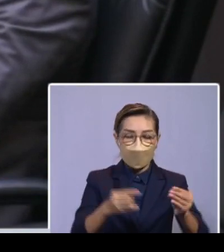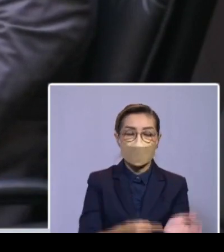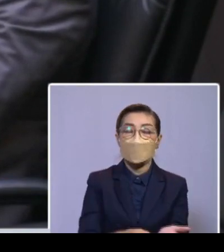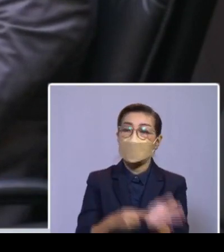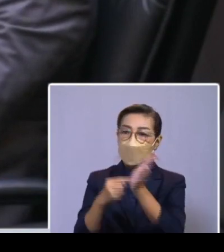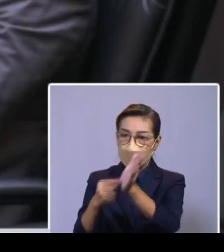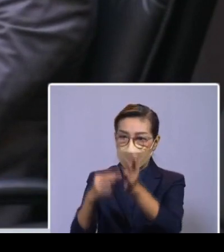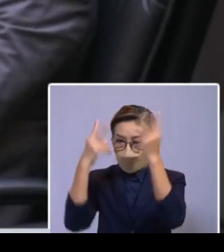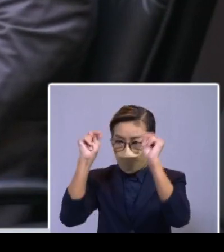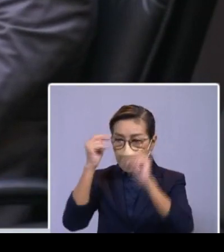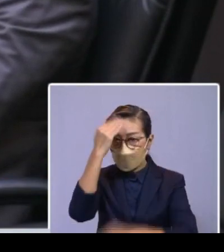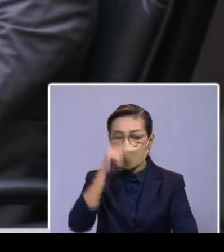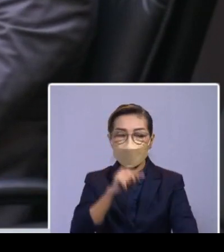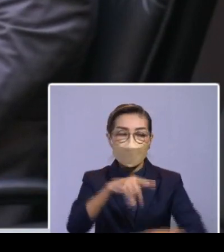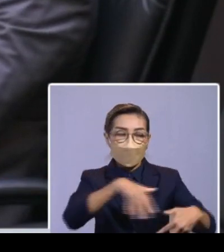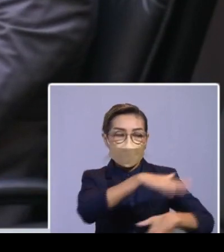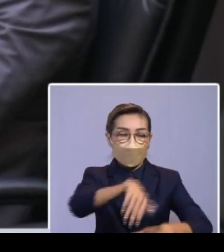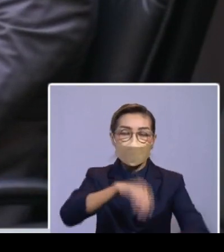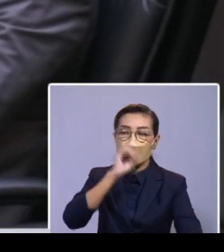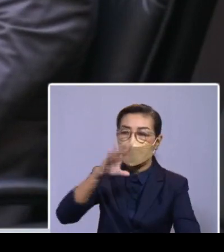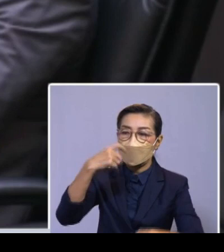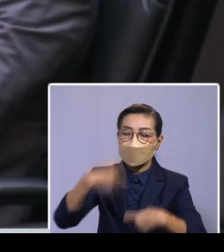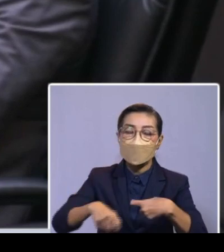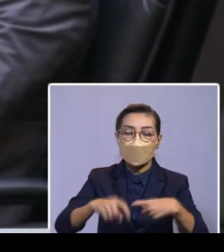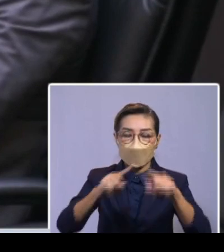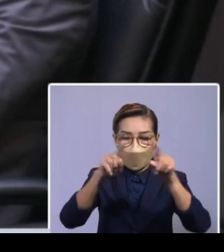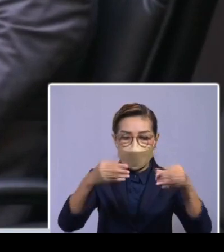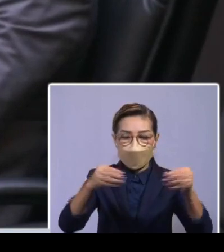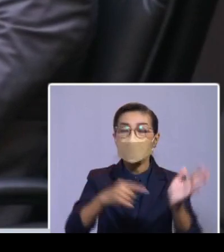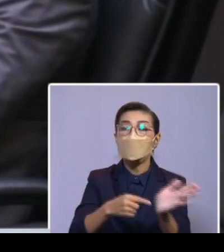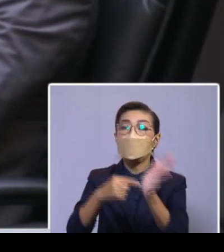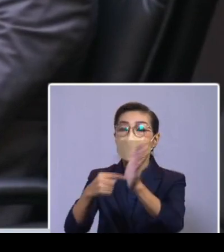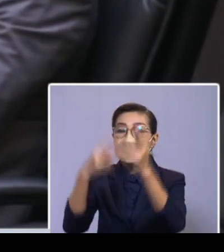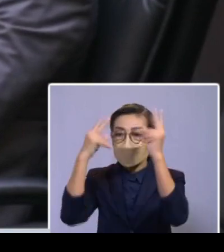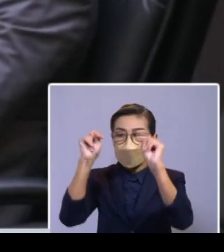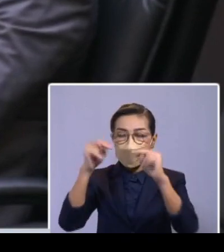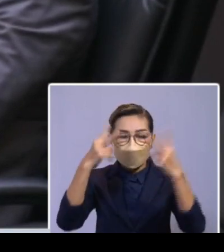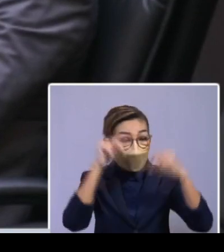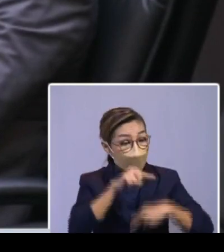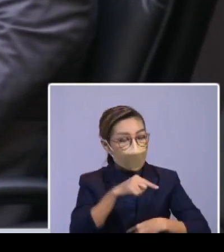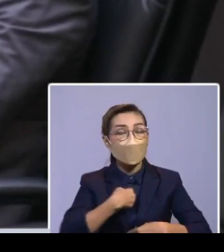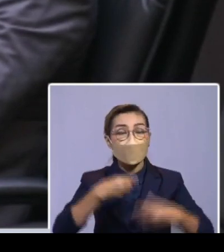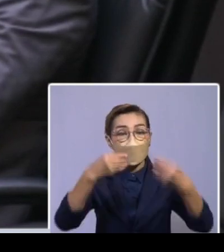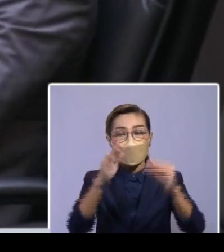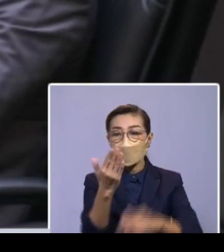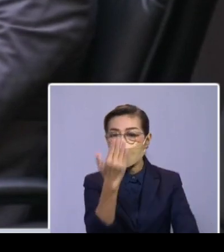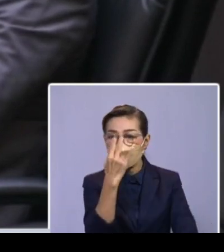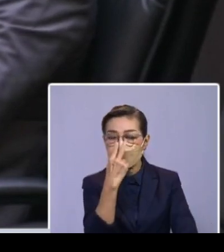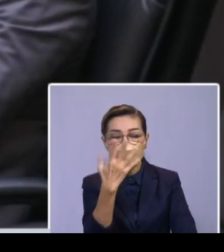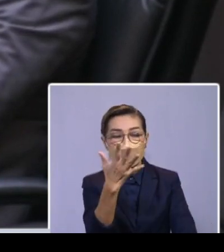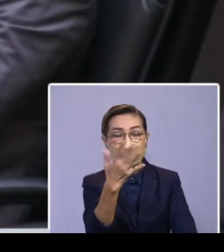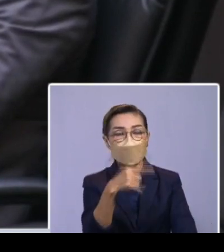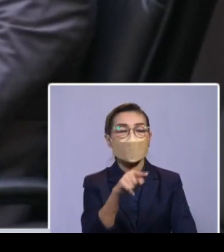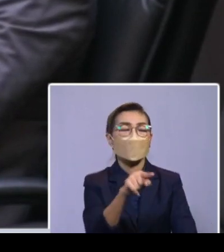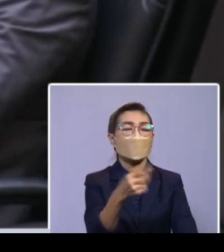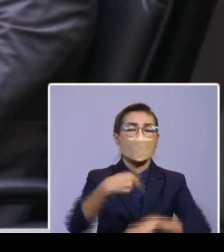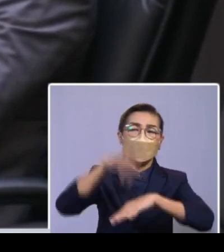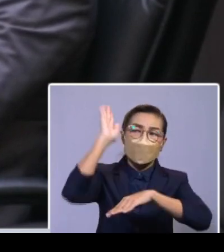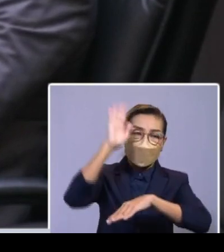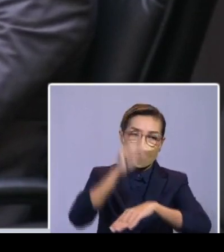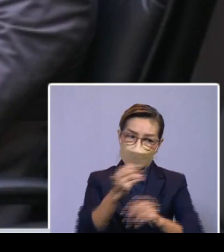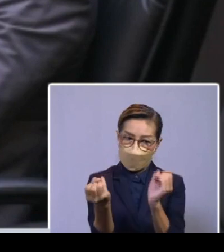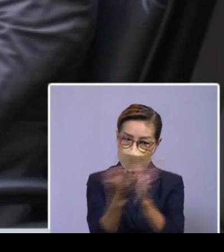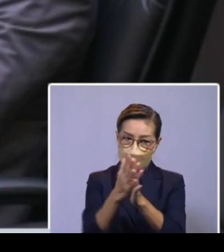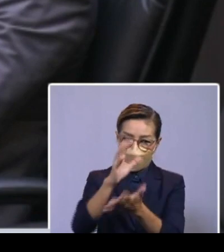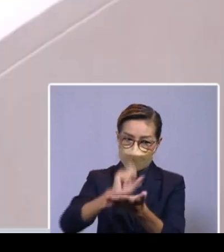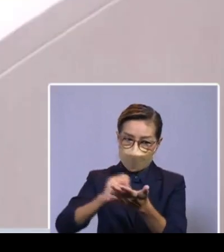าชนไม่สามารถสะท้อนความเห็นได้นายกรัฐมนตรีจึงได้ลุกขึ้นตอบโต้ว่าไม่ค่อยใช้กระจกและมองว่าเป็นการอภิปรายก้าวล่วงสถาบันจึง